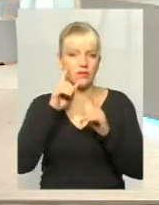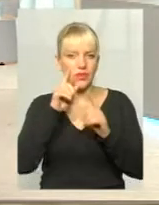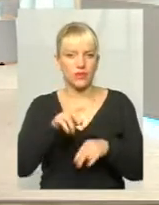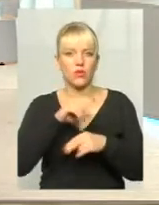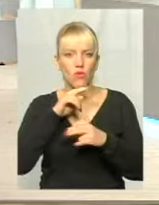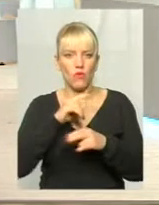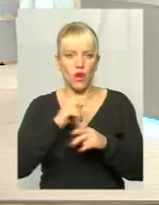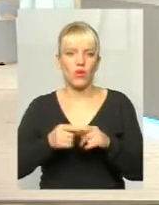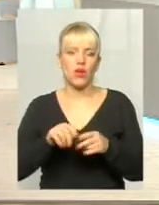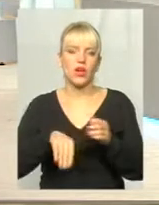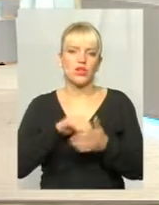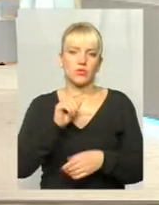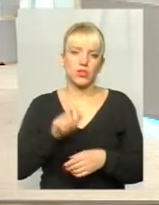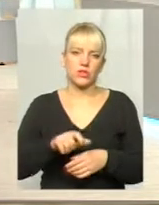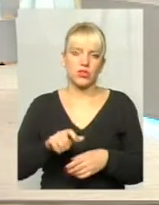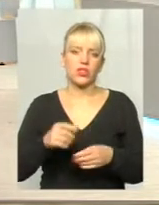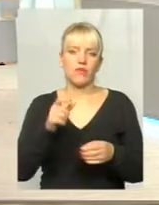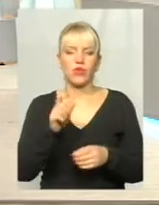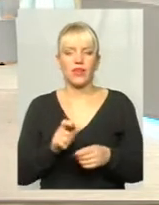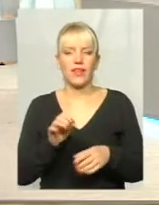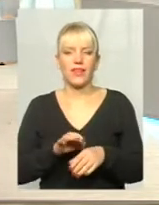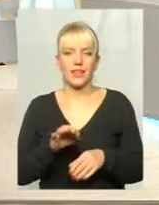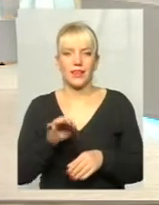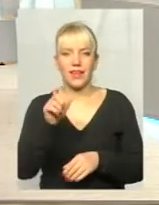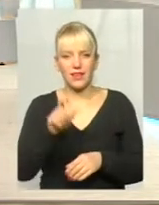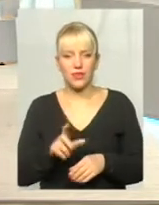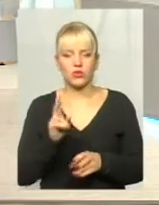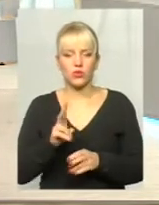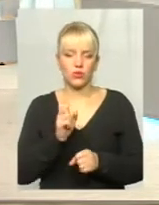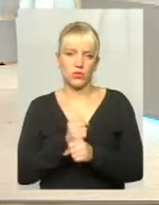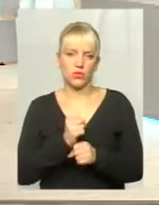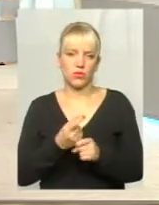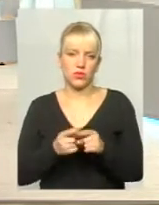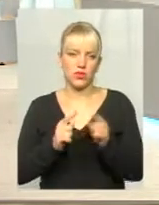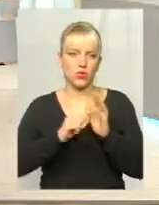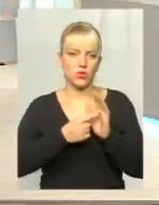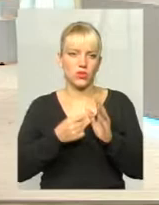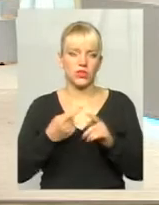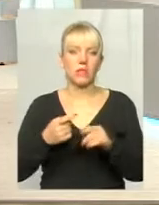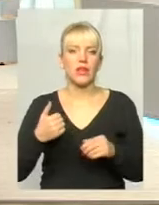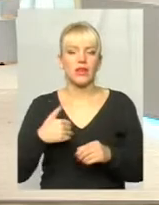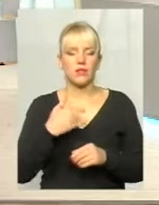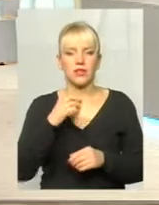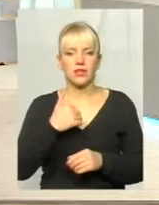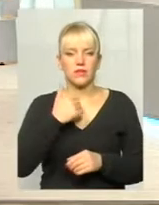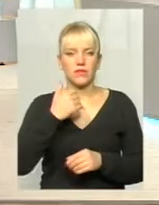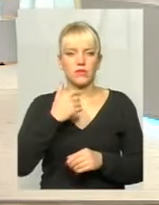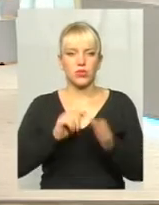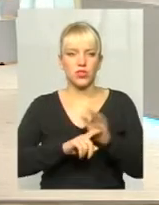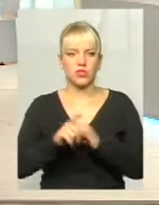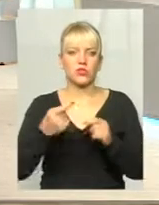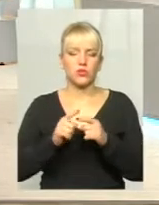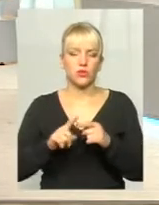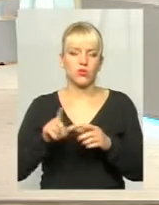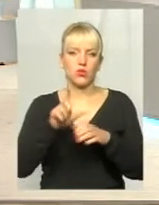Власне, споживачеві, клієнтові і тому, хто працює в цій точці? Я хотів би почати з того, що газовий